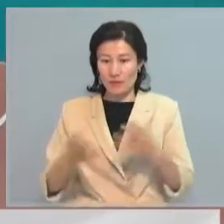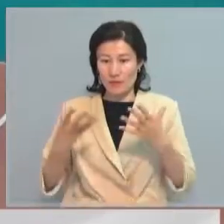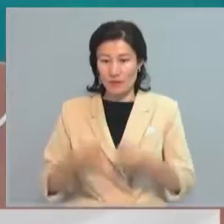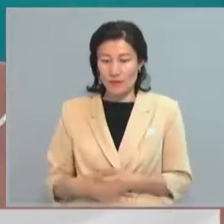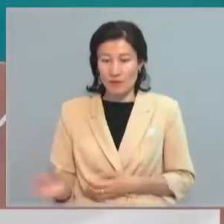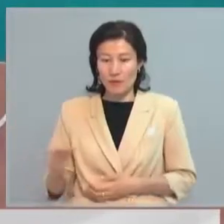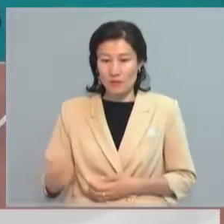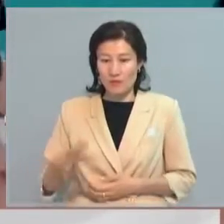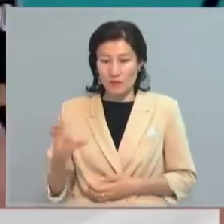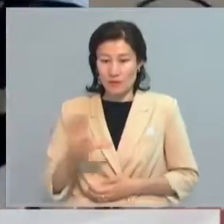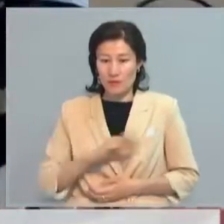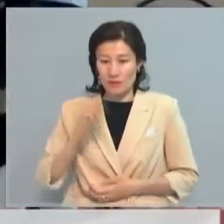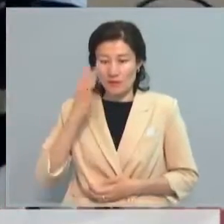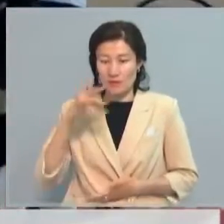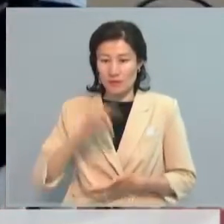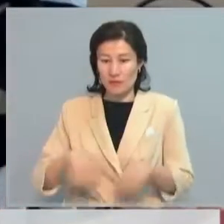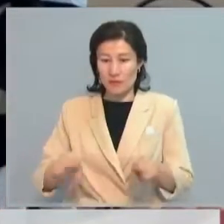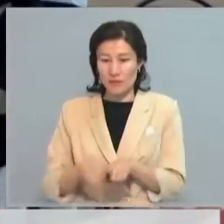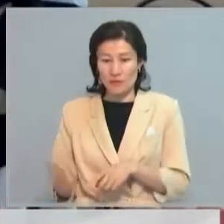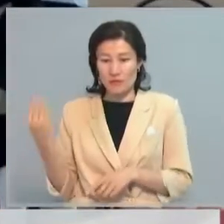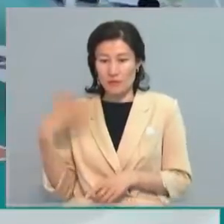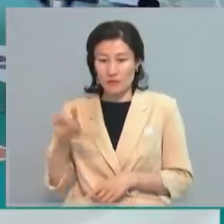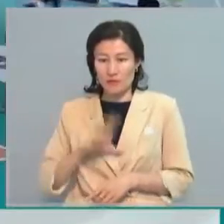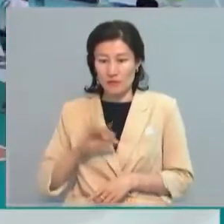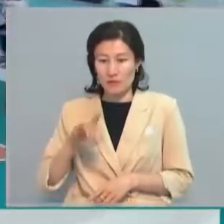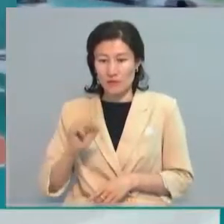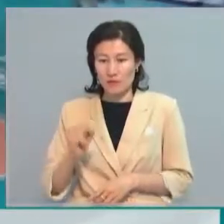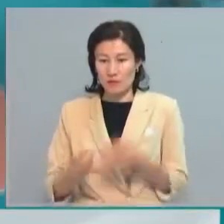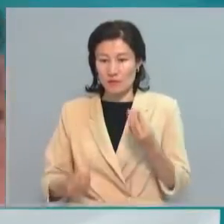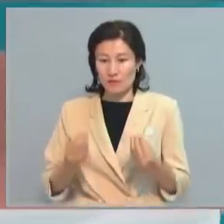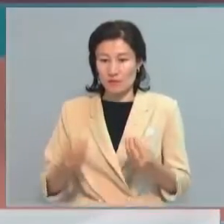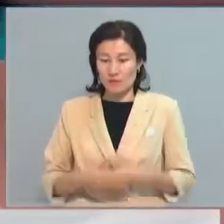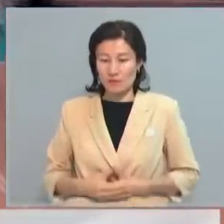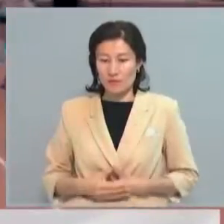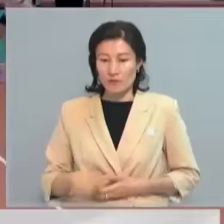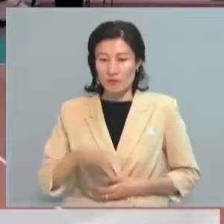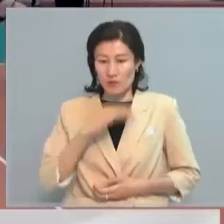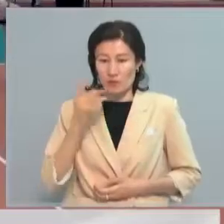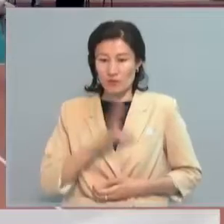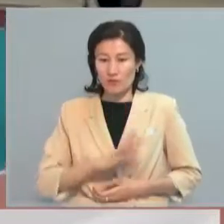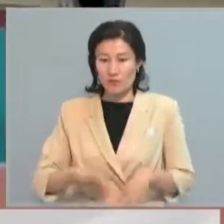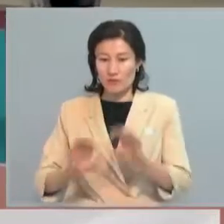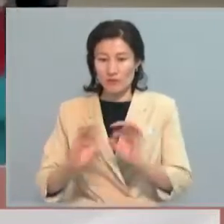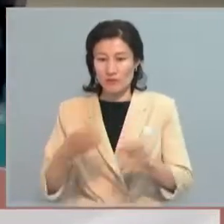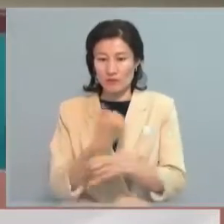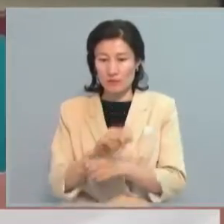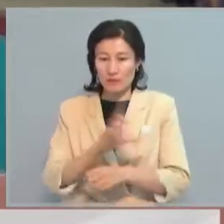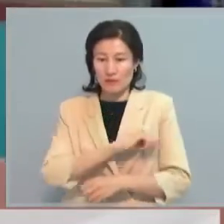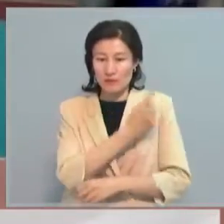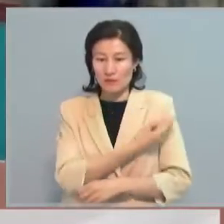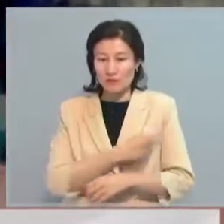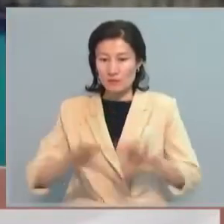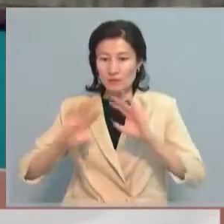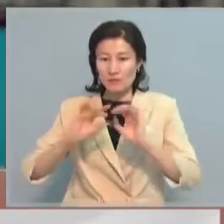турда оңтүстік дерби саналатын Шымкент арулары мен Түркістан облысының Тұран командасының ойыны сенсацияға толы болды. Жеңіске деген жігерлері мықты